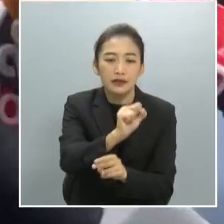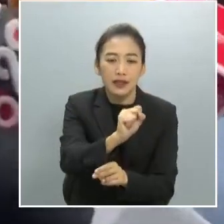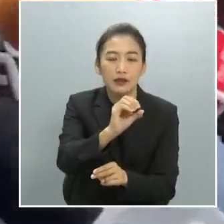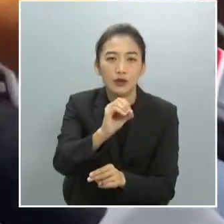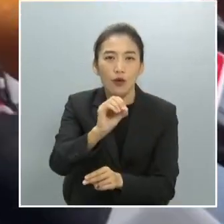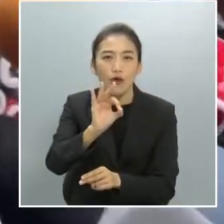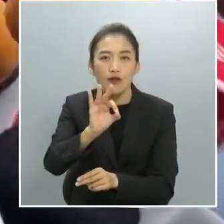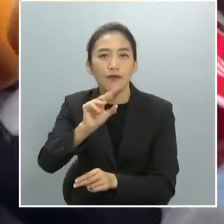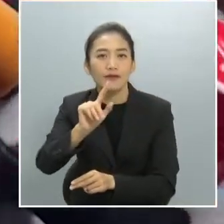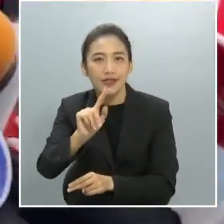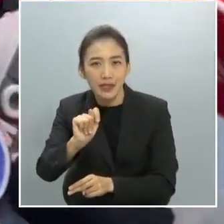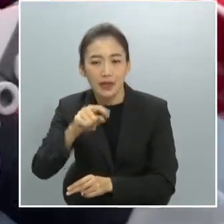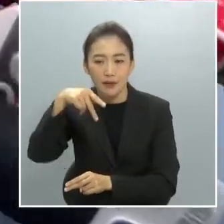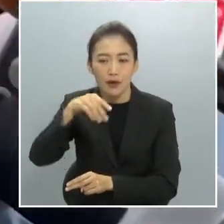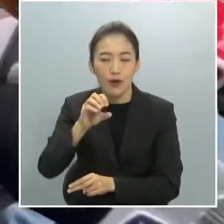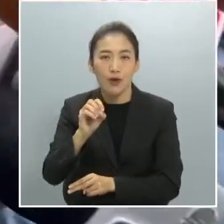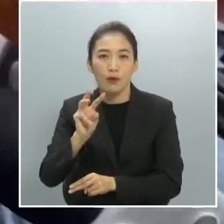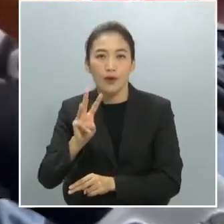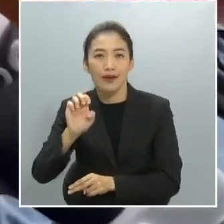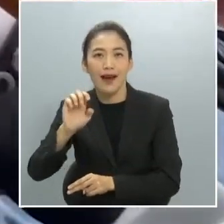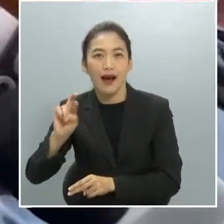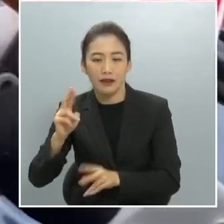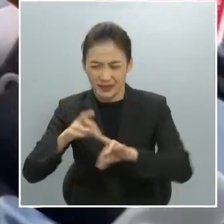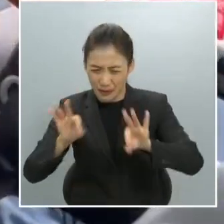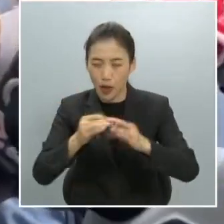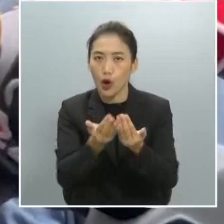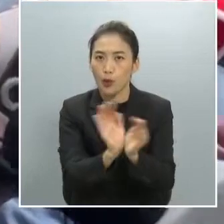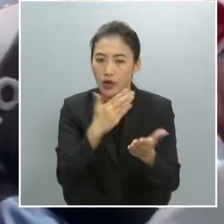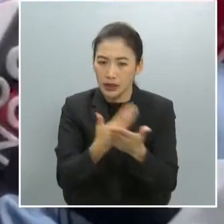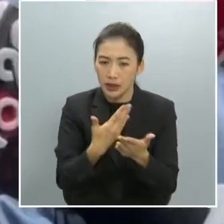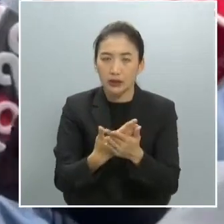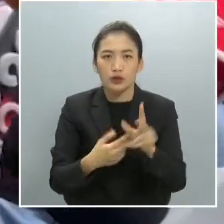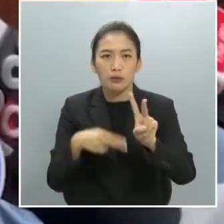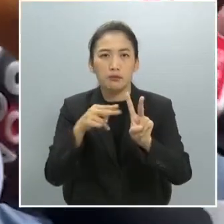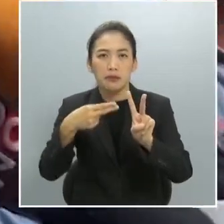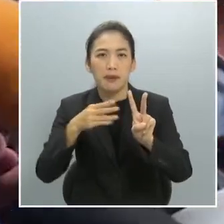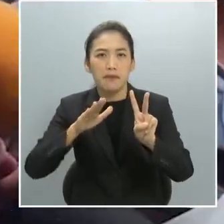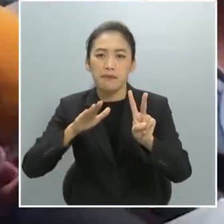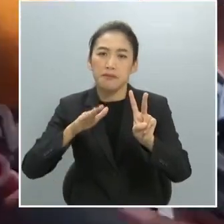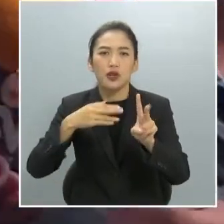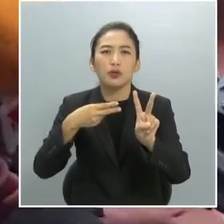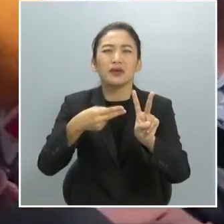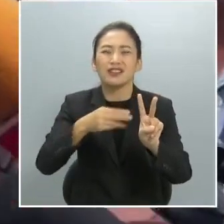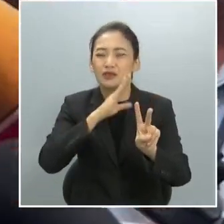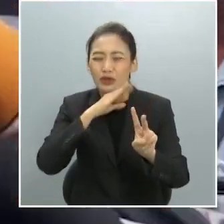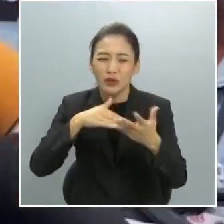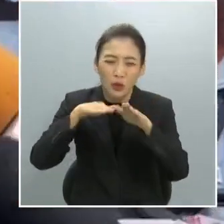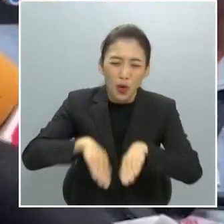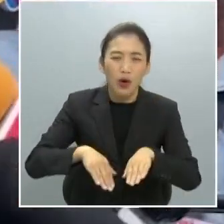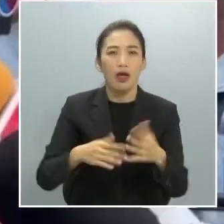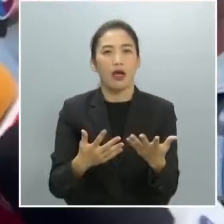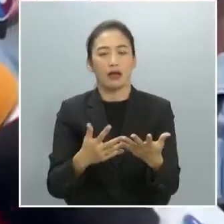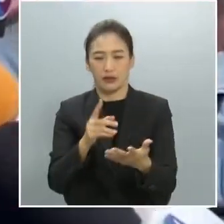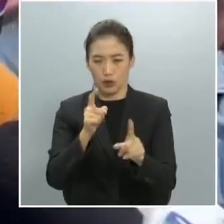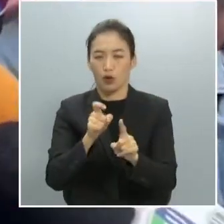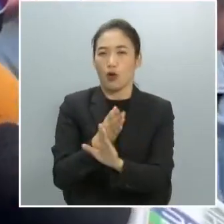ที่มีรายได้ไม่เกิน 20,000 บาทต่อเดือนและซอฟต์พาวเวอร์เหล่านี้เป็นพรสวรรค์ของคนจะต้องไปสำรวจก่อนแล้วมีการลงทะเบียน